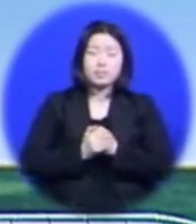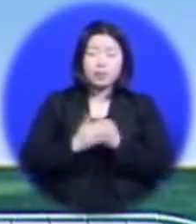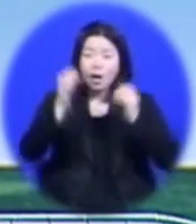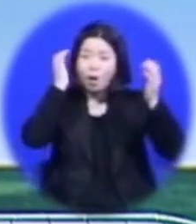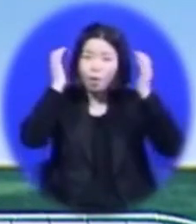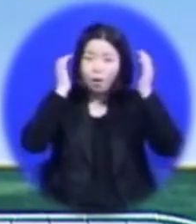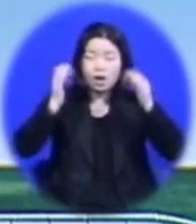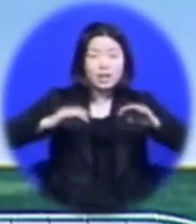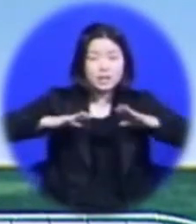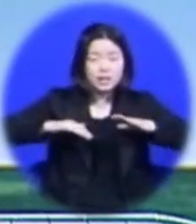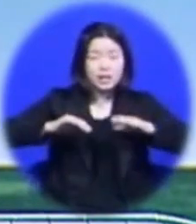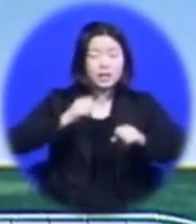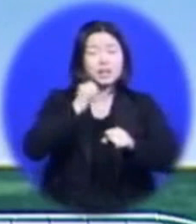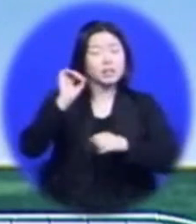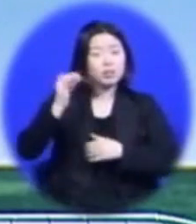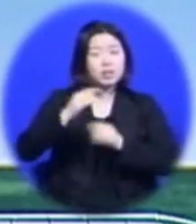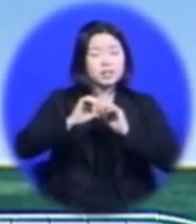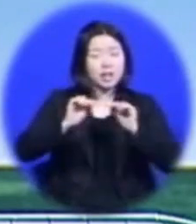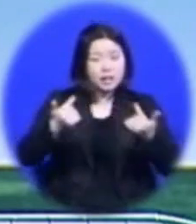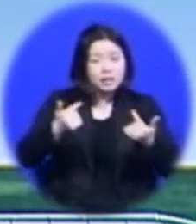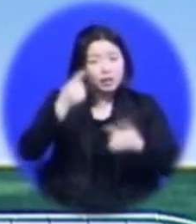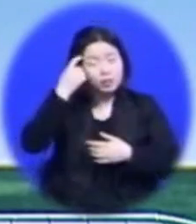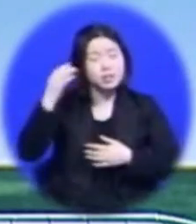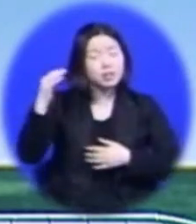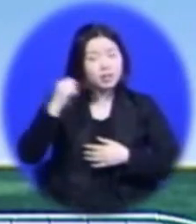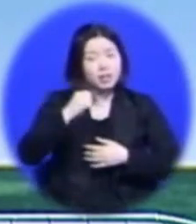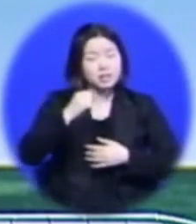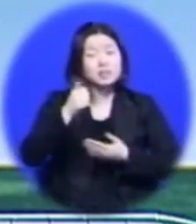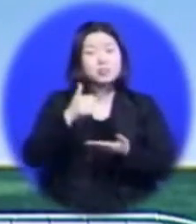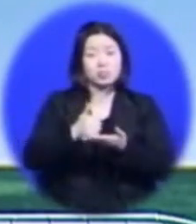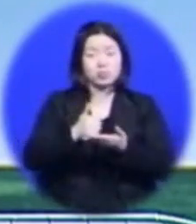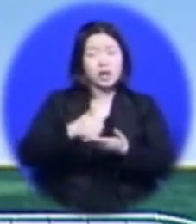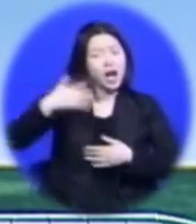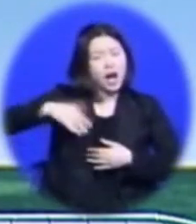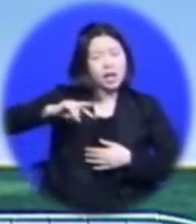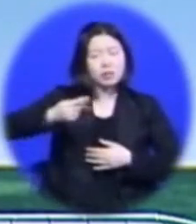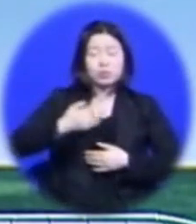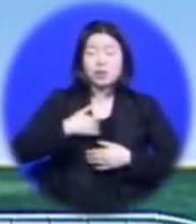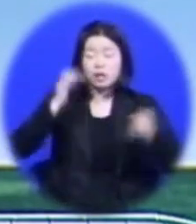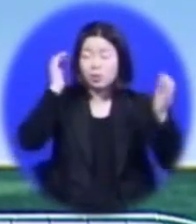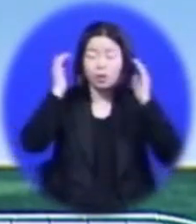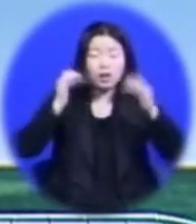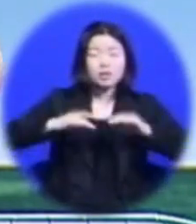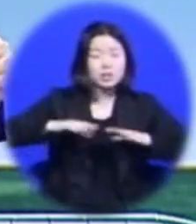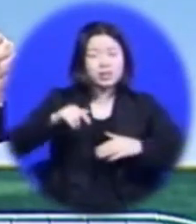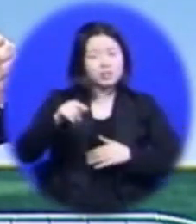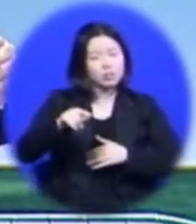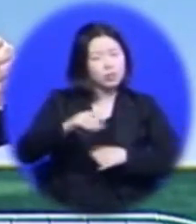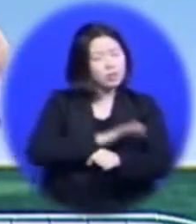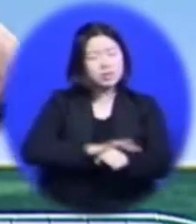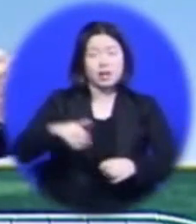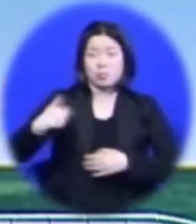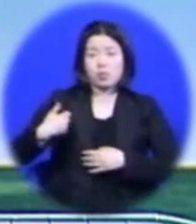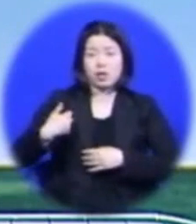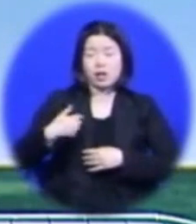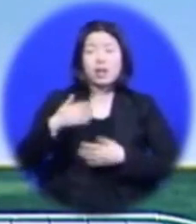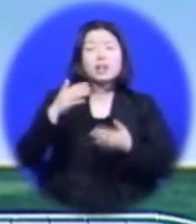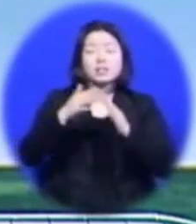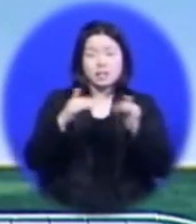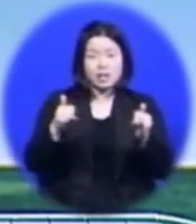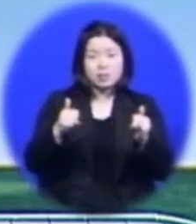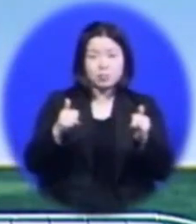환난이 자랑이 안 된다고 생각되시는 분, 아직도 나는 환난을 자랑하는 그것은 잘 모르겠다 그러시는